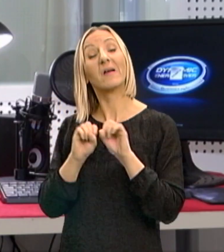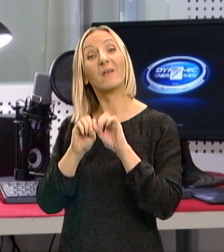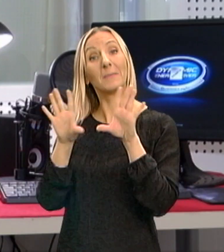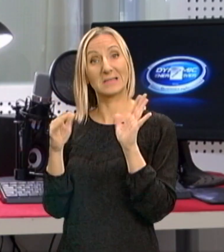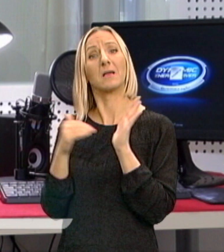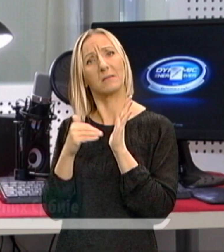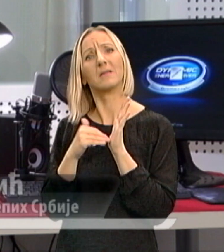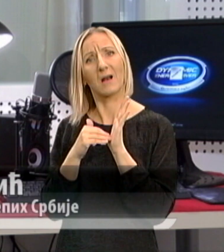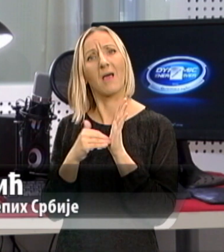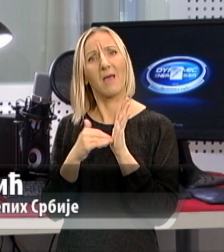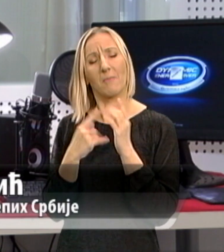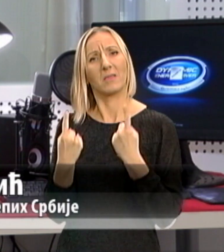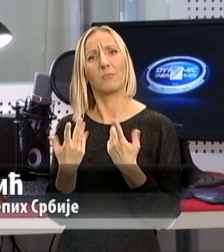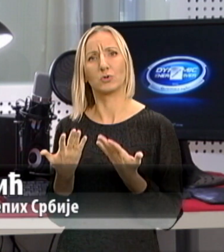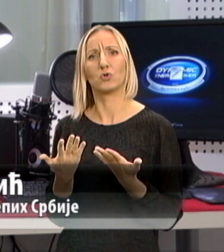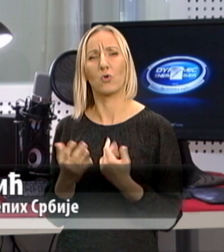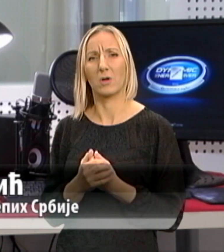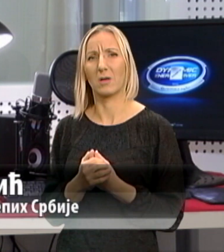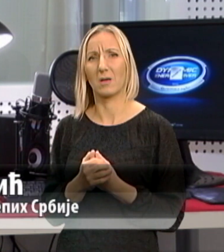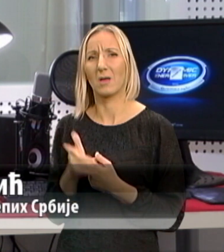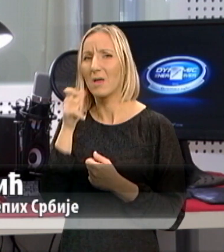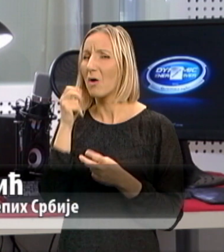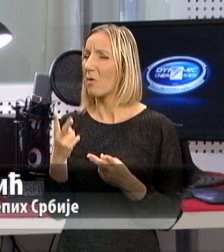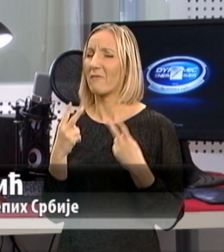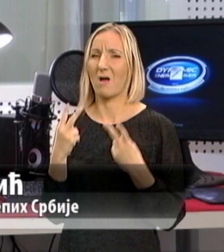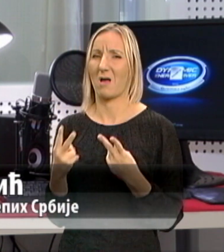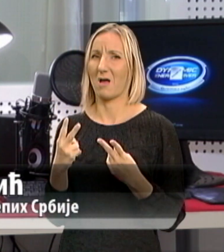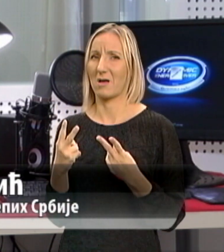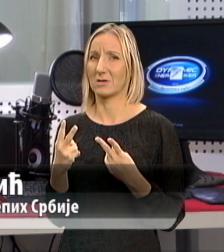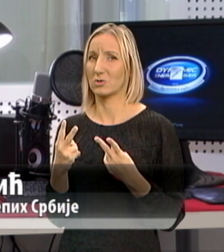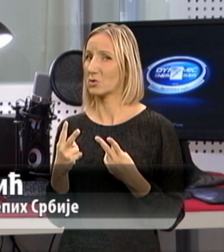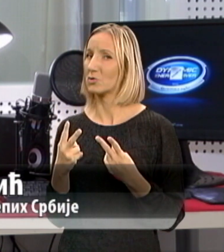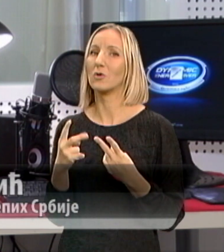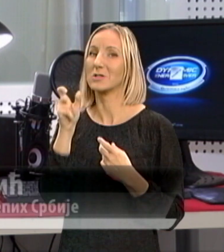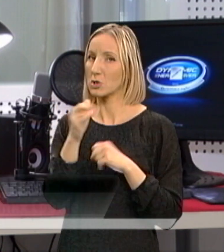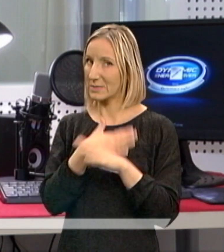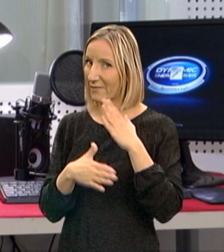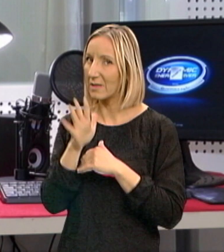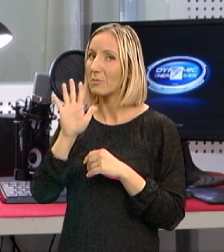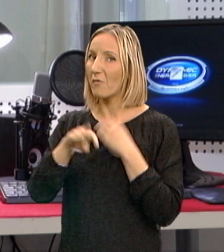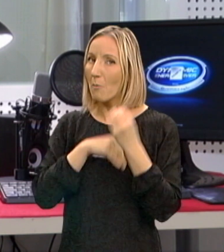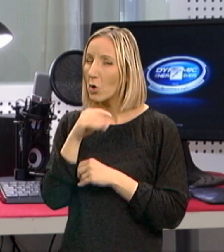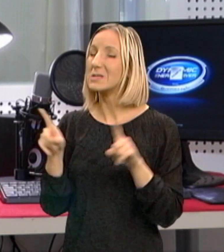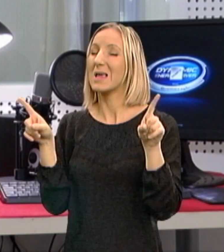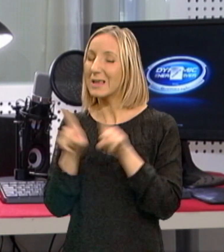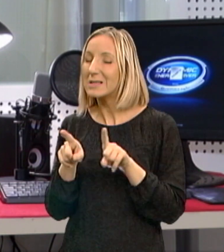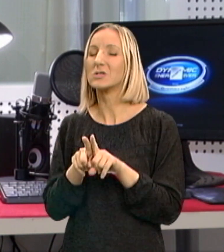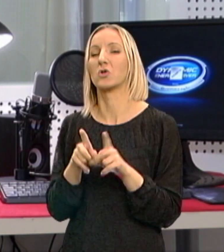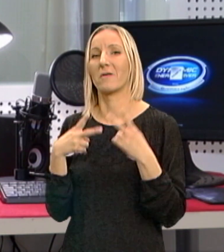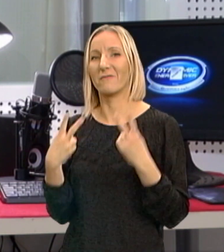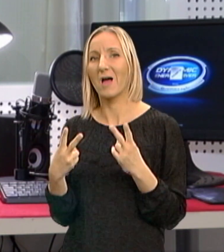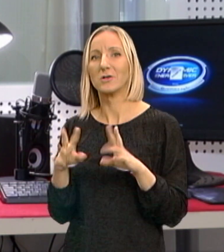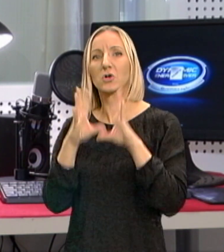da postoje i da je to veoma značajno kako za osobe sa invaliditetom i njihove porodice, tako i za